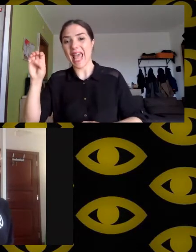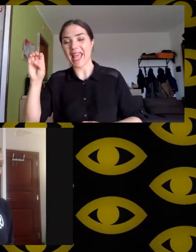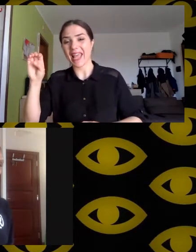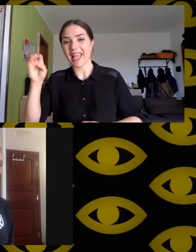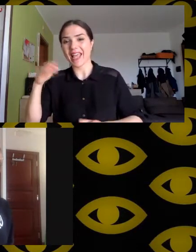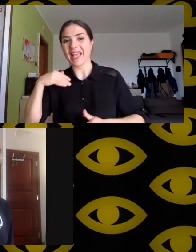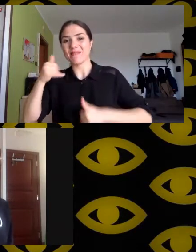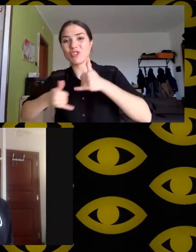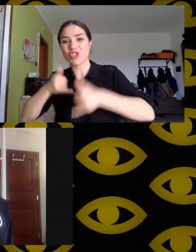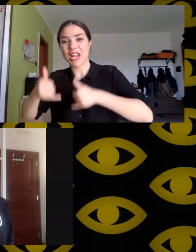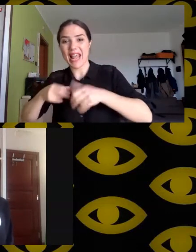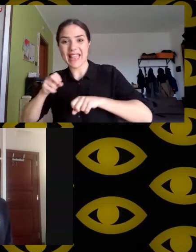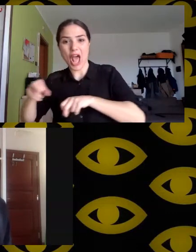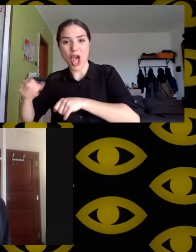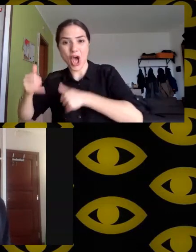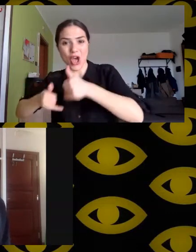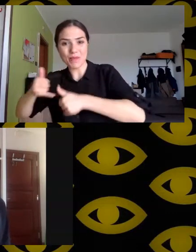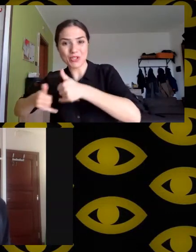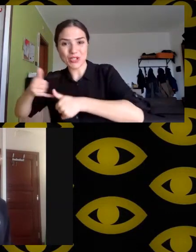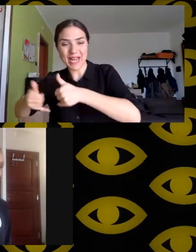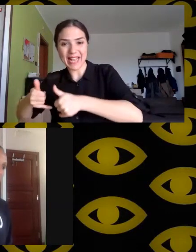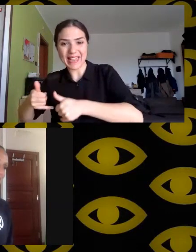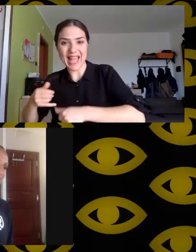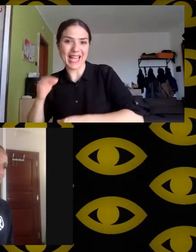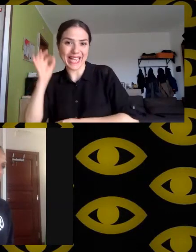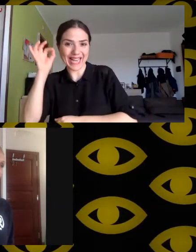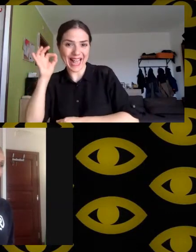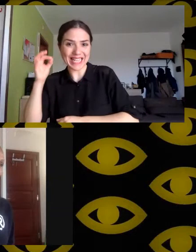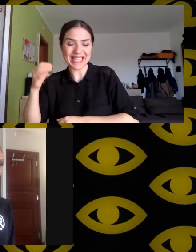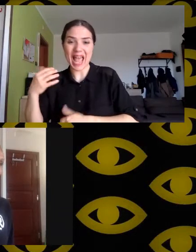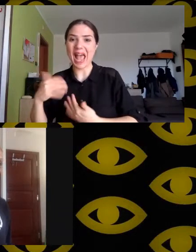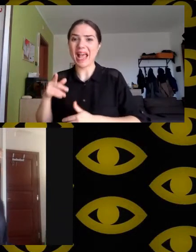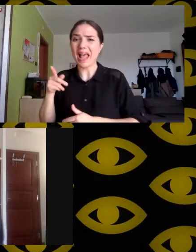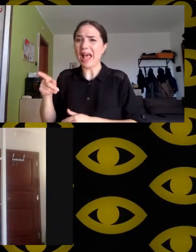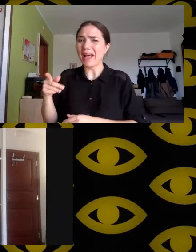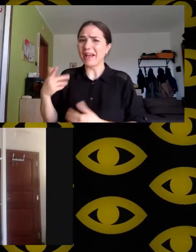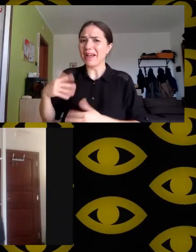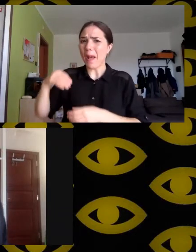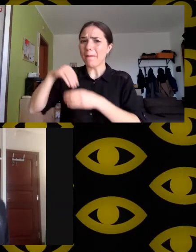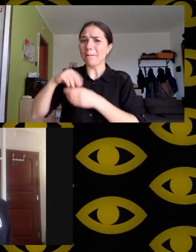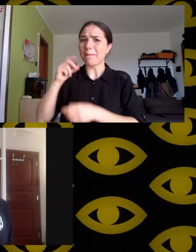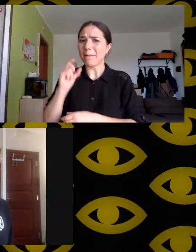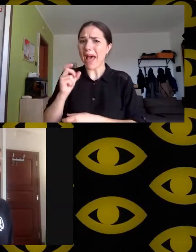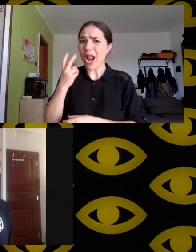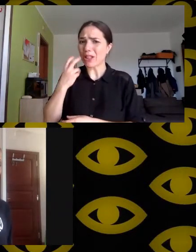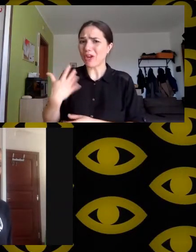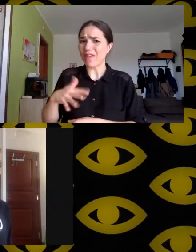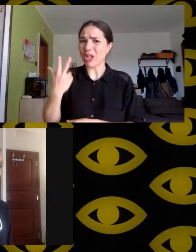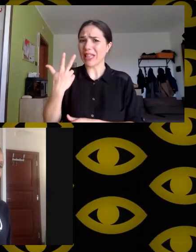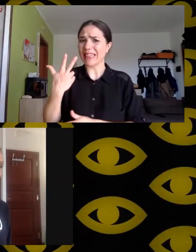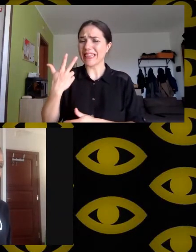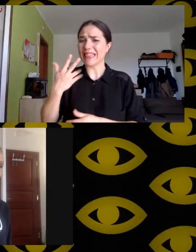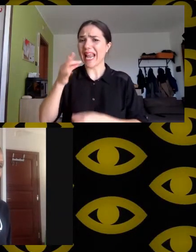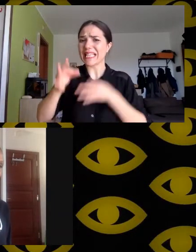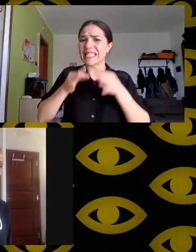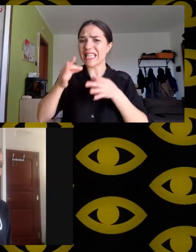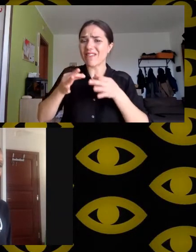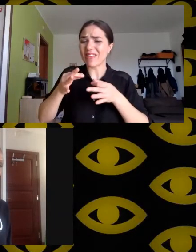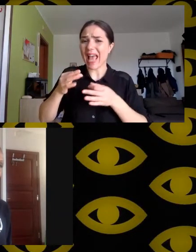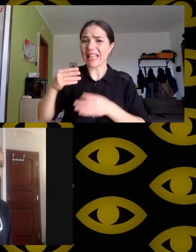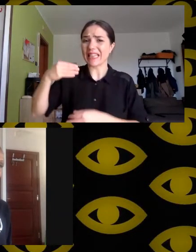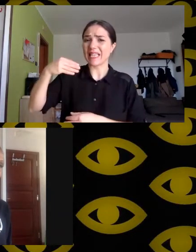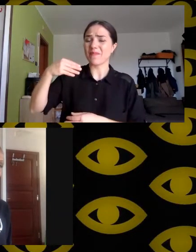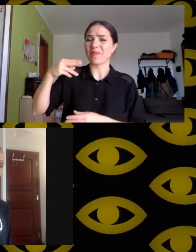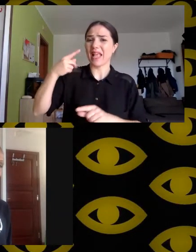Quindi c'hai la corte, c'hai la risata, c'hai il sorriso, c'hai la mitologia greca, un nome bellissimo, ma cosa fate nel concreto?